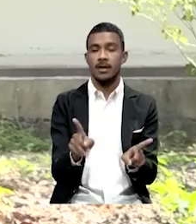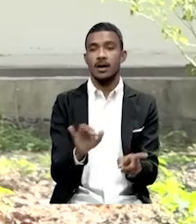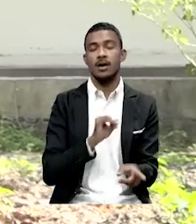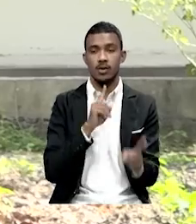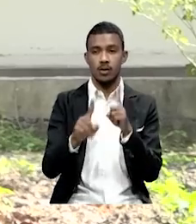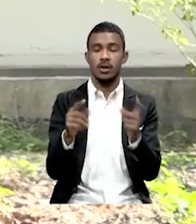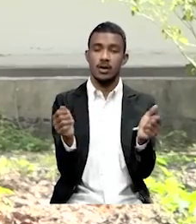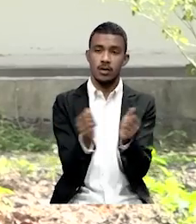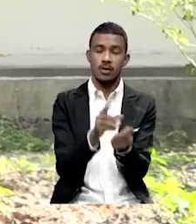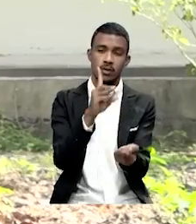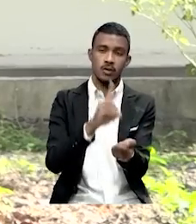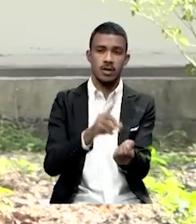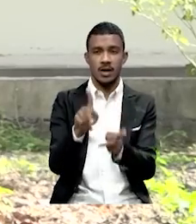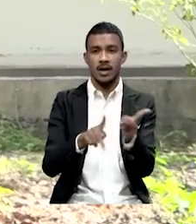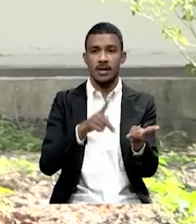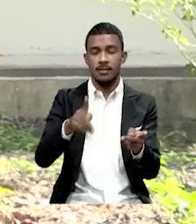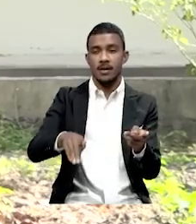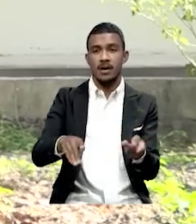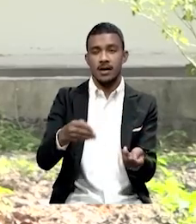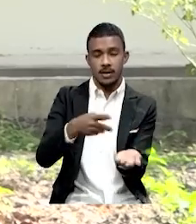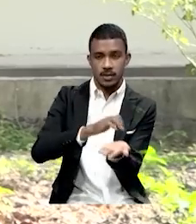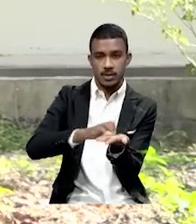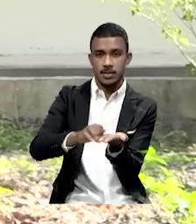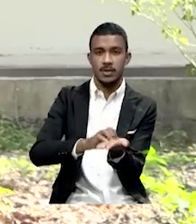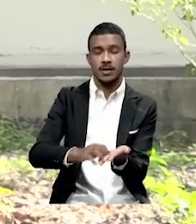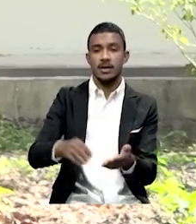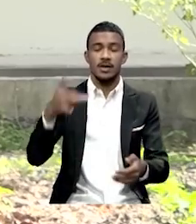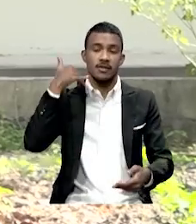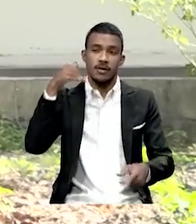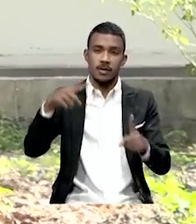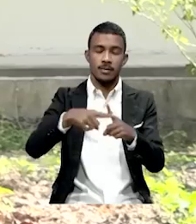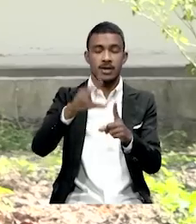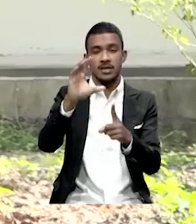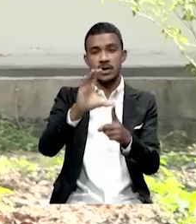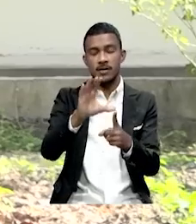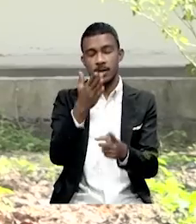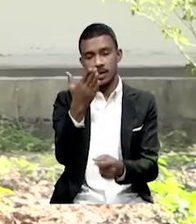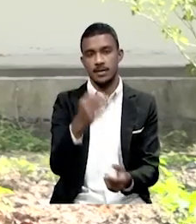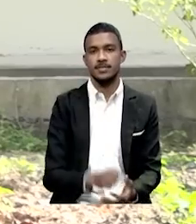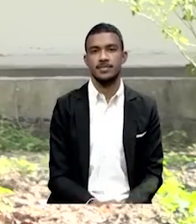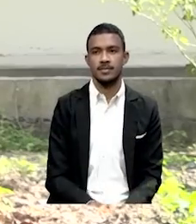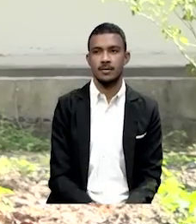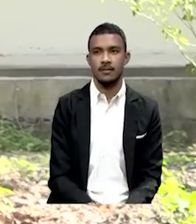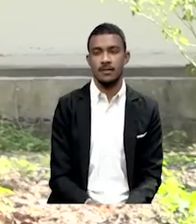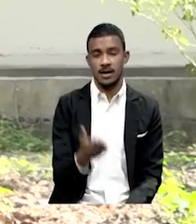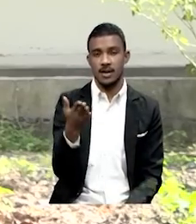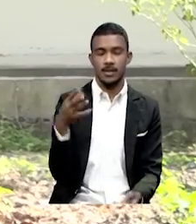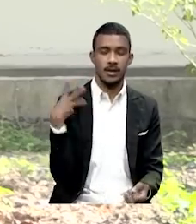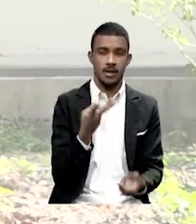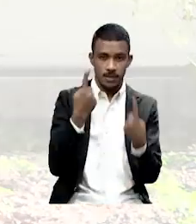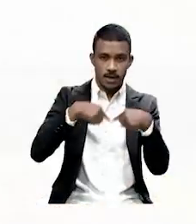halo rujukan telepon apa sepini neba ni ama fuimbe ni mita ba neba